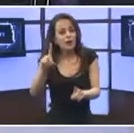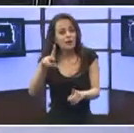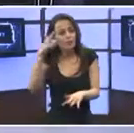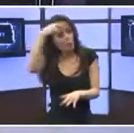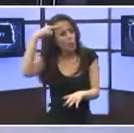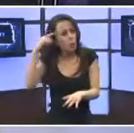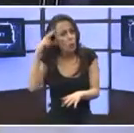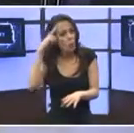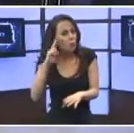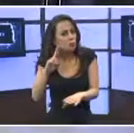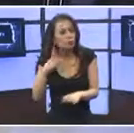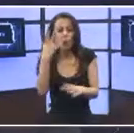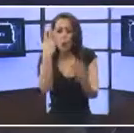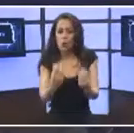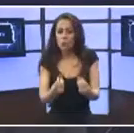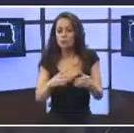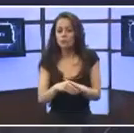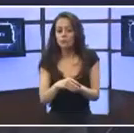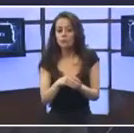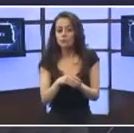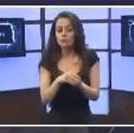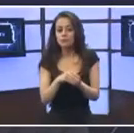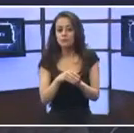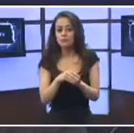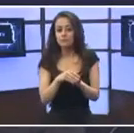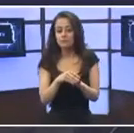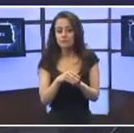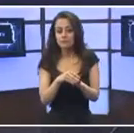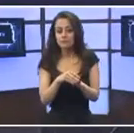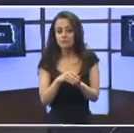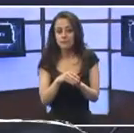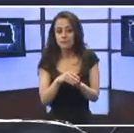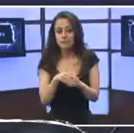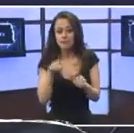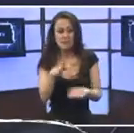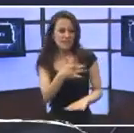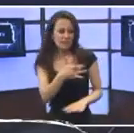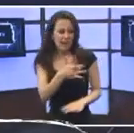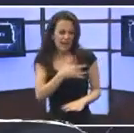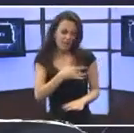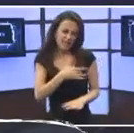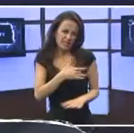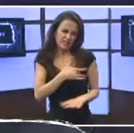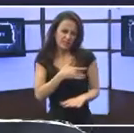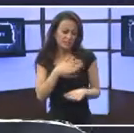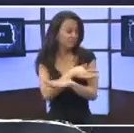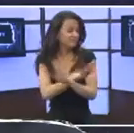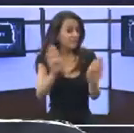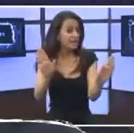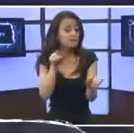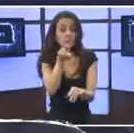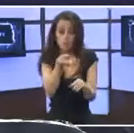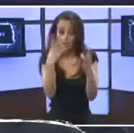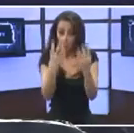Yani gönüllerimize su serpip böyle... Biz acıtasyondan yana değiliz. Kesinlikle. Asla değiliz. Sizin de o